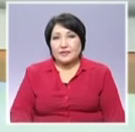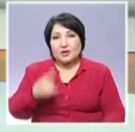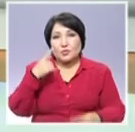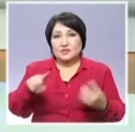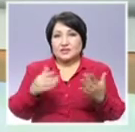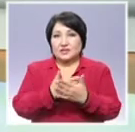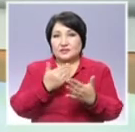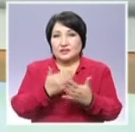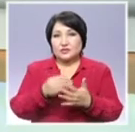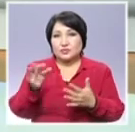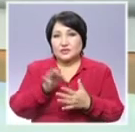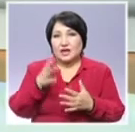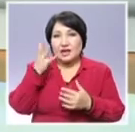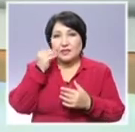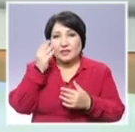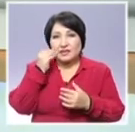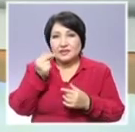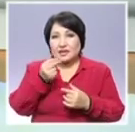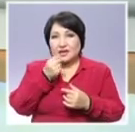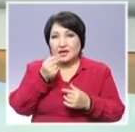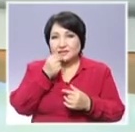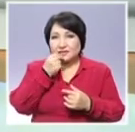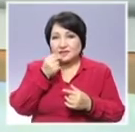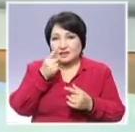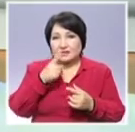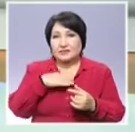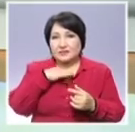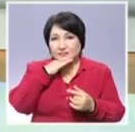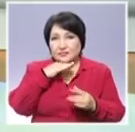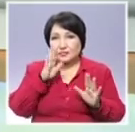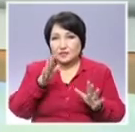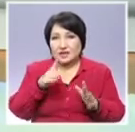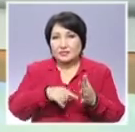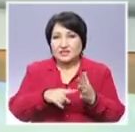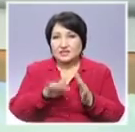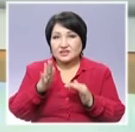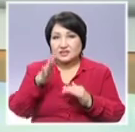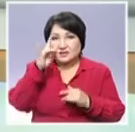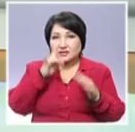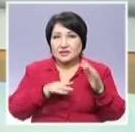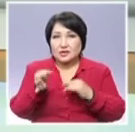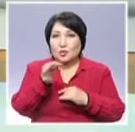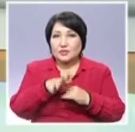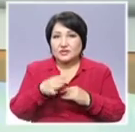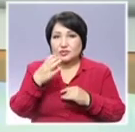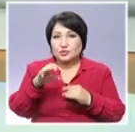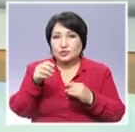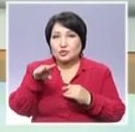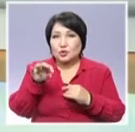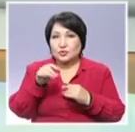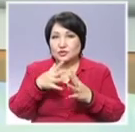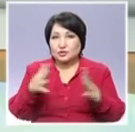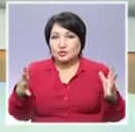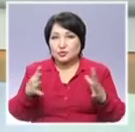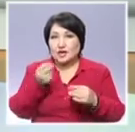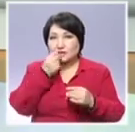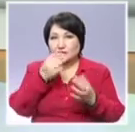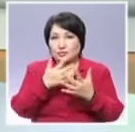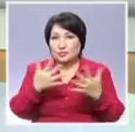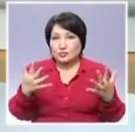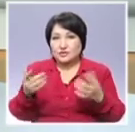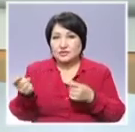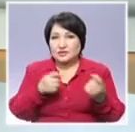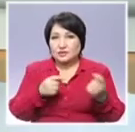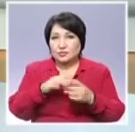Өзге жаңалықтар жөнінде, Алматы азықтан тарықпайды. Қаламызға Шығыс Қазақстан облысынан 100 тоннаға жуық азық-түлік қоры жеткізілді. Мұнша